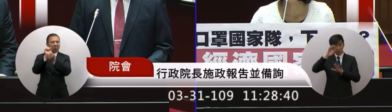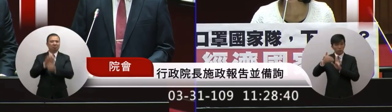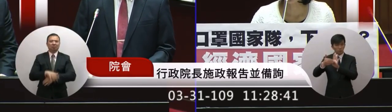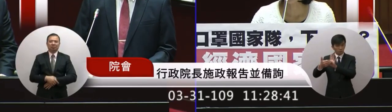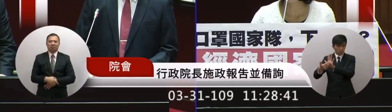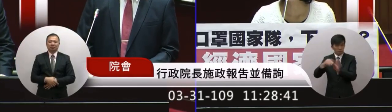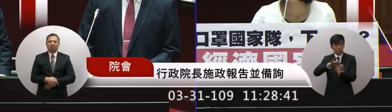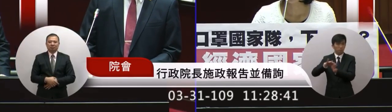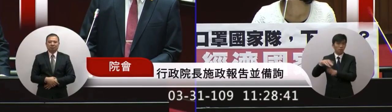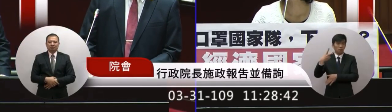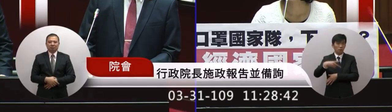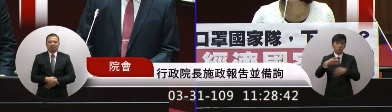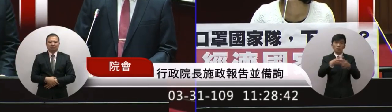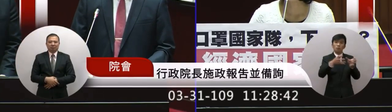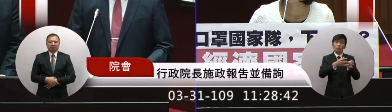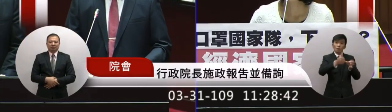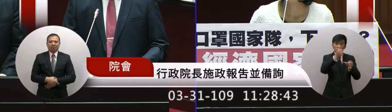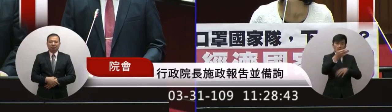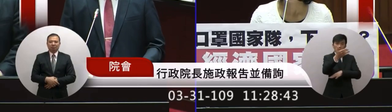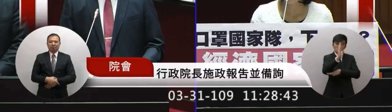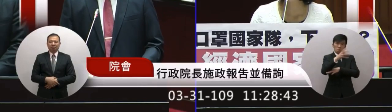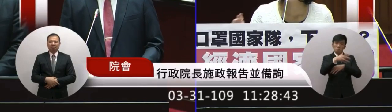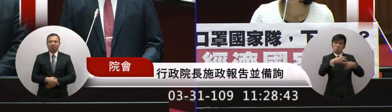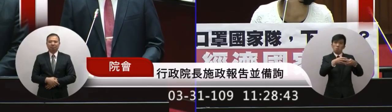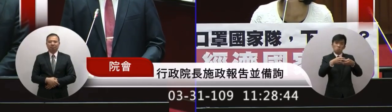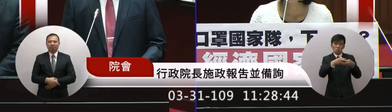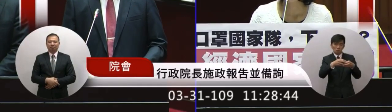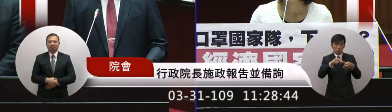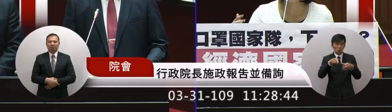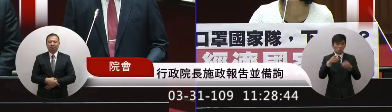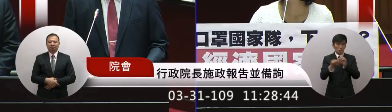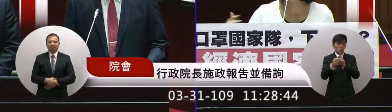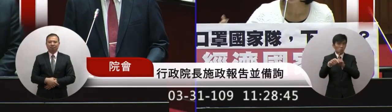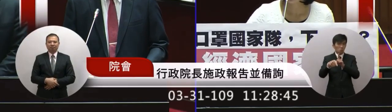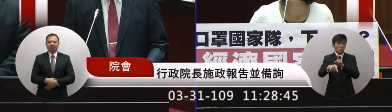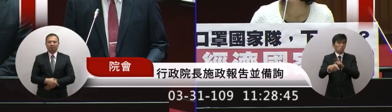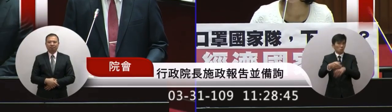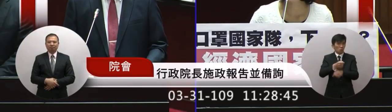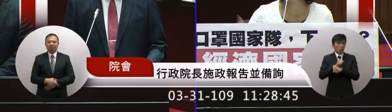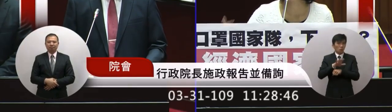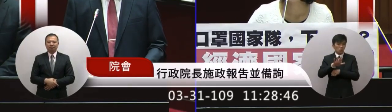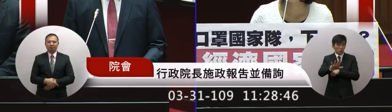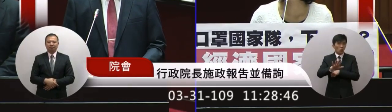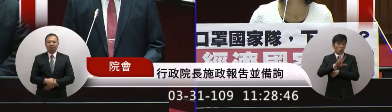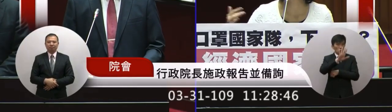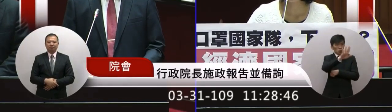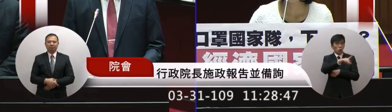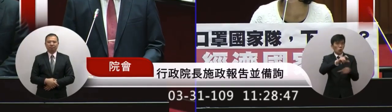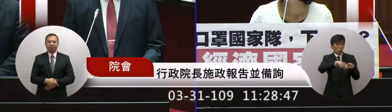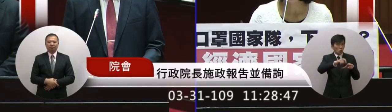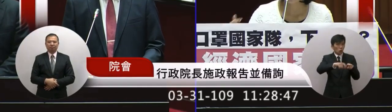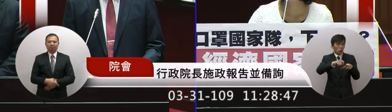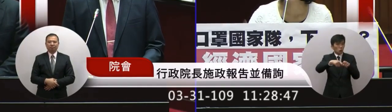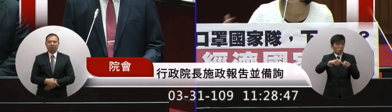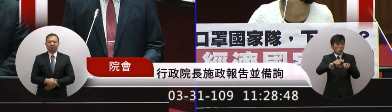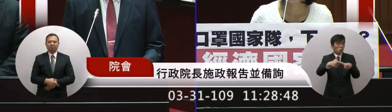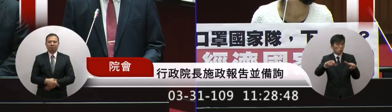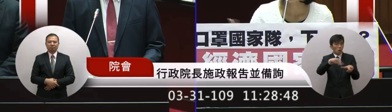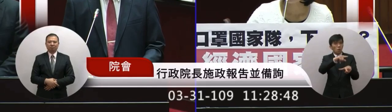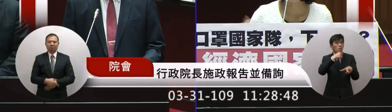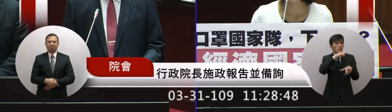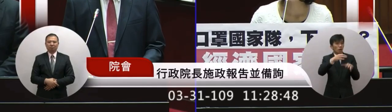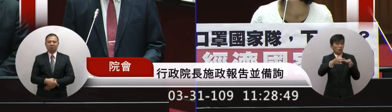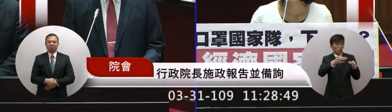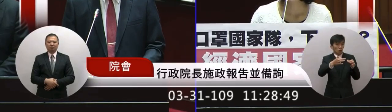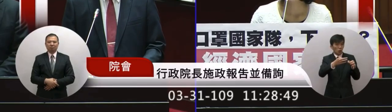外，其实部长甲咱整个团队还是有注意到，其实有一些产业、有一些资金，甚至台商，还是有在